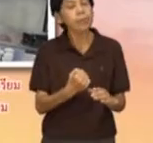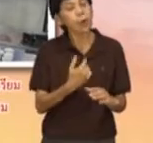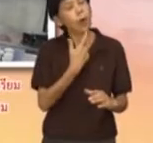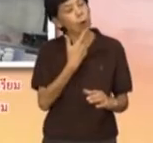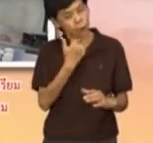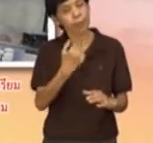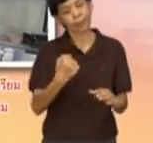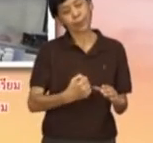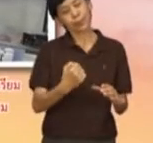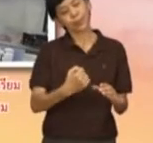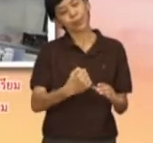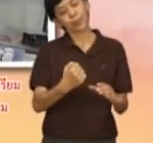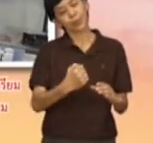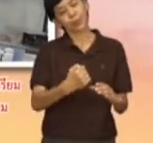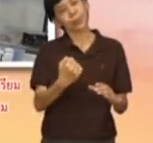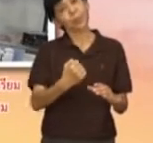เ